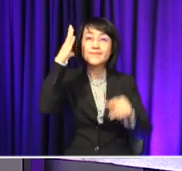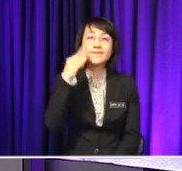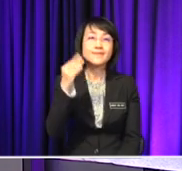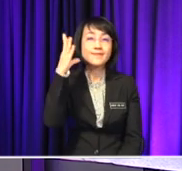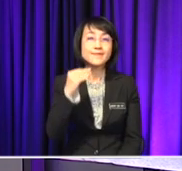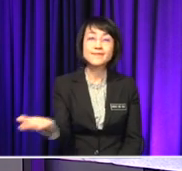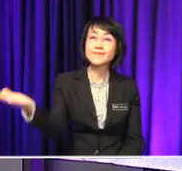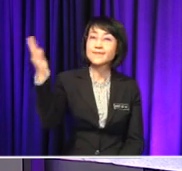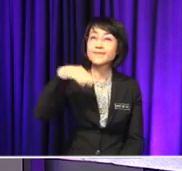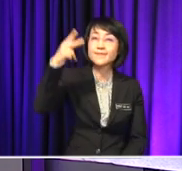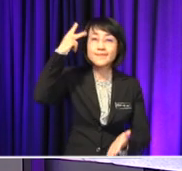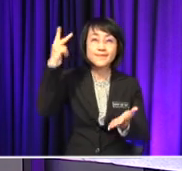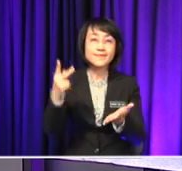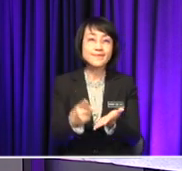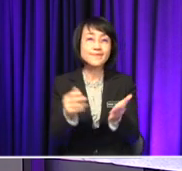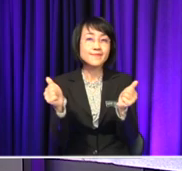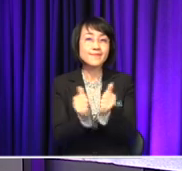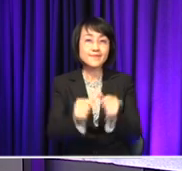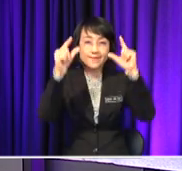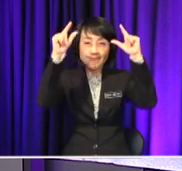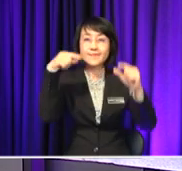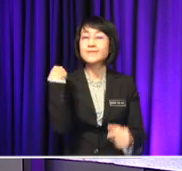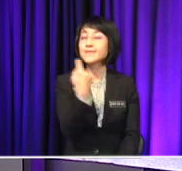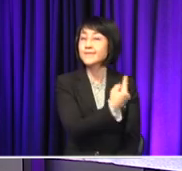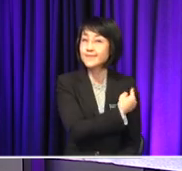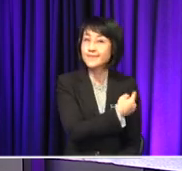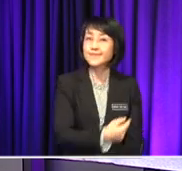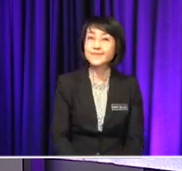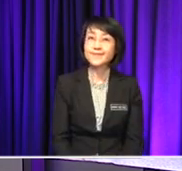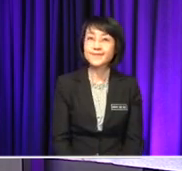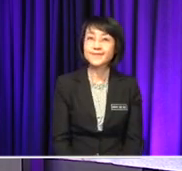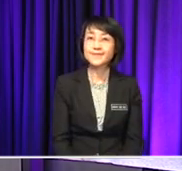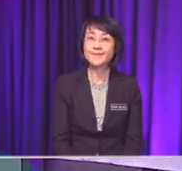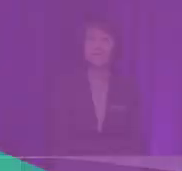kita berkenalan dengan guru kita pada hari ini